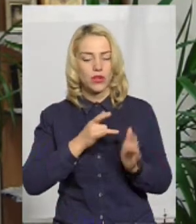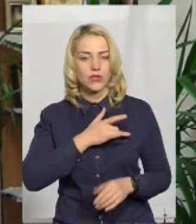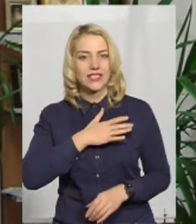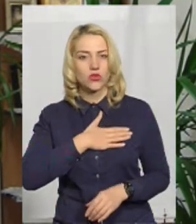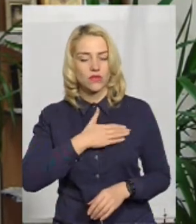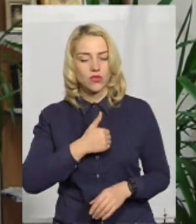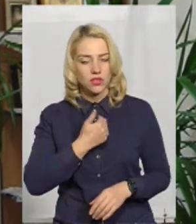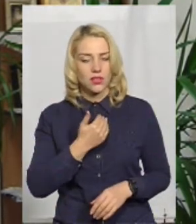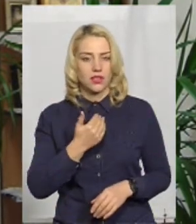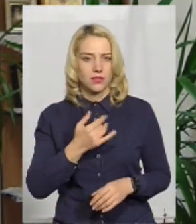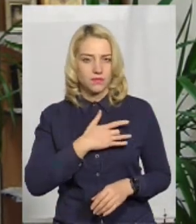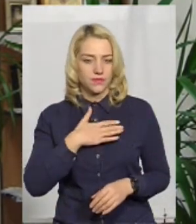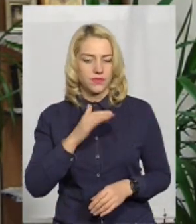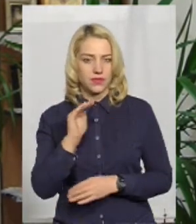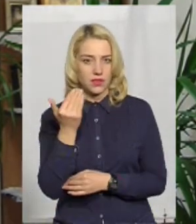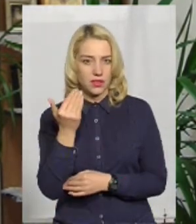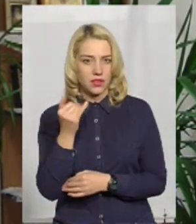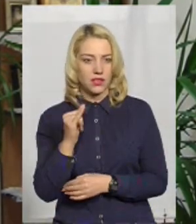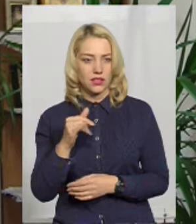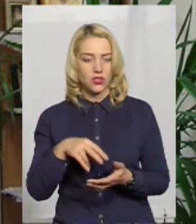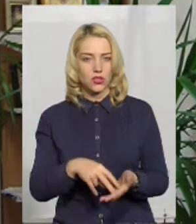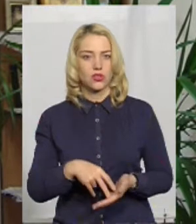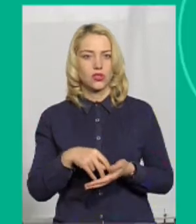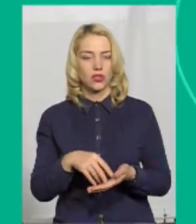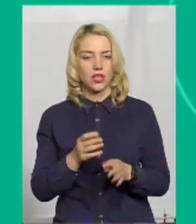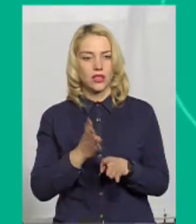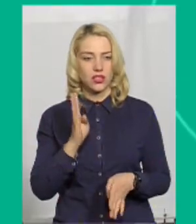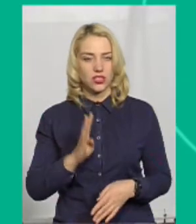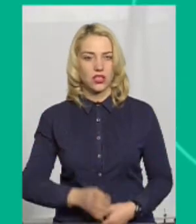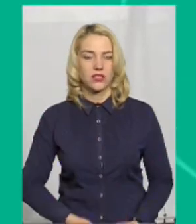бути усиновителями, вони стояли на черзі.